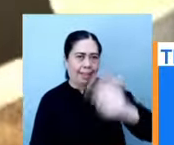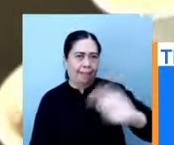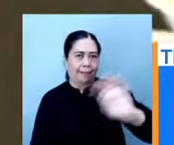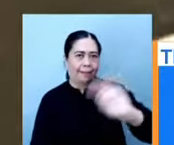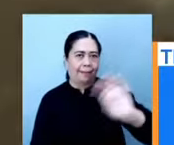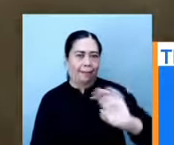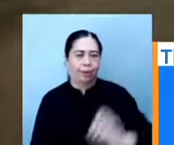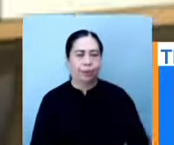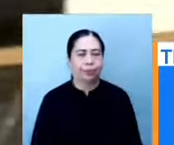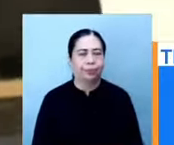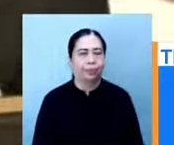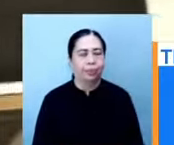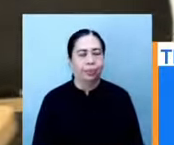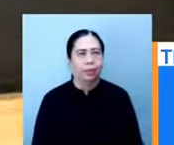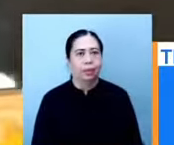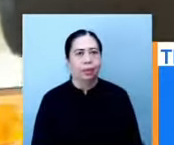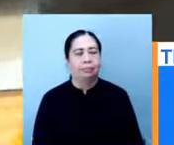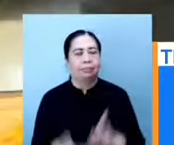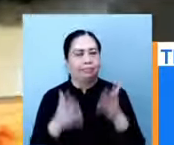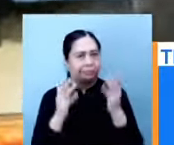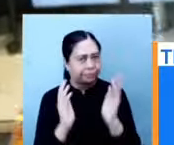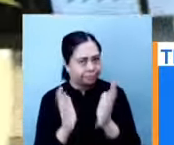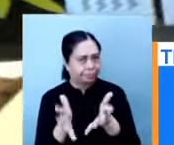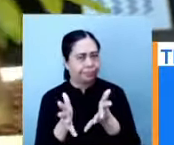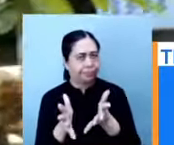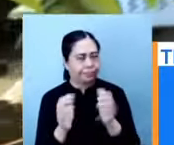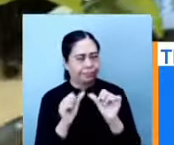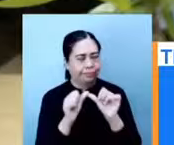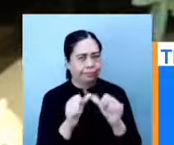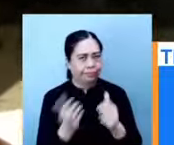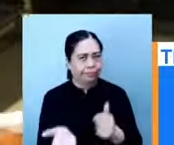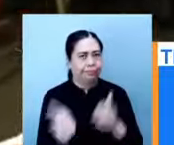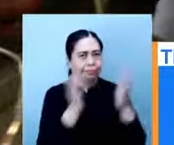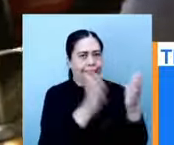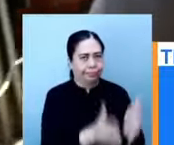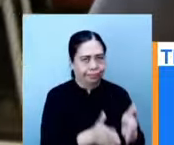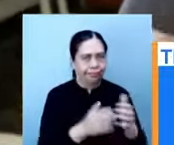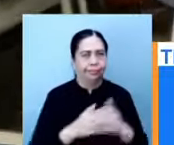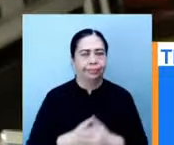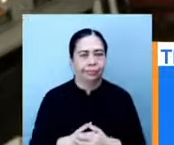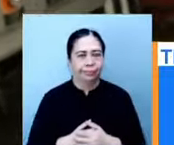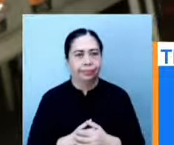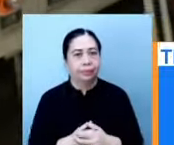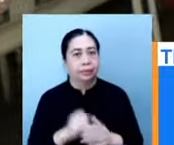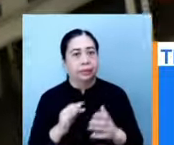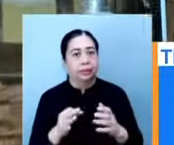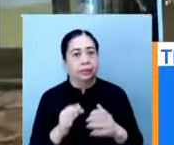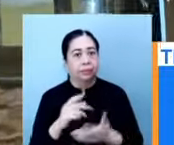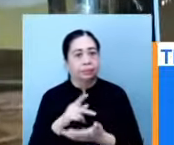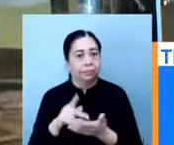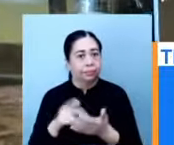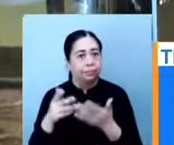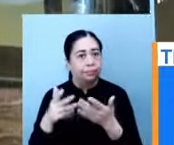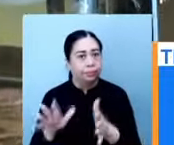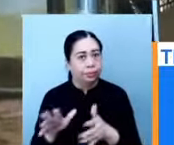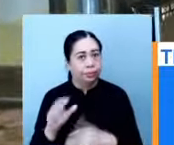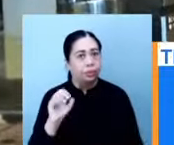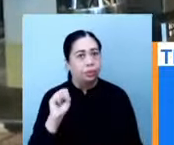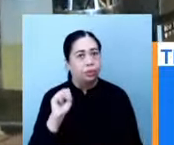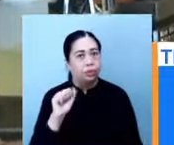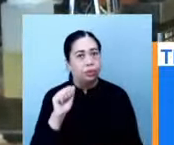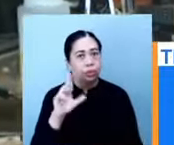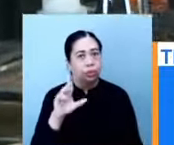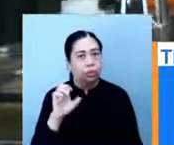iwan na natin kay Sir Yan. Yes, Chef. Tuloy tayo dun sa cooking station natin. Yes, so, Chef. Once na isang component natin is yung sauce na buo na natin. Yes,